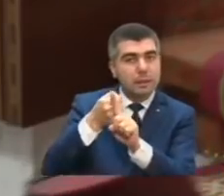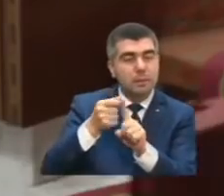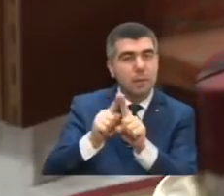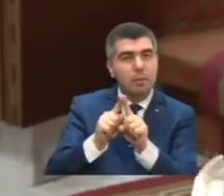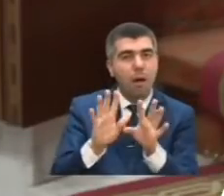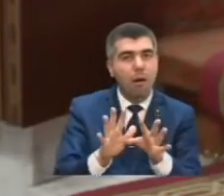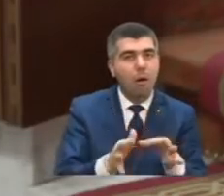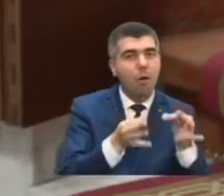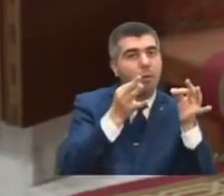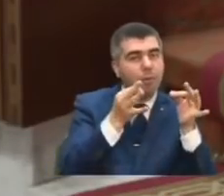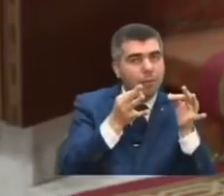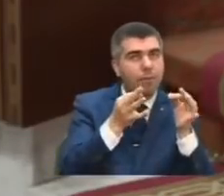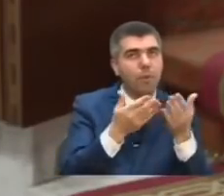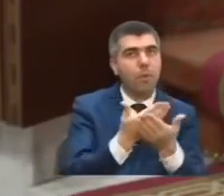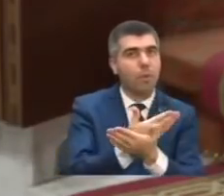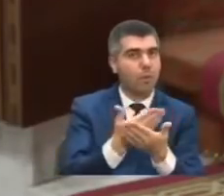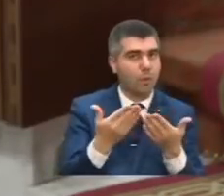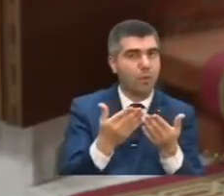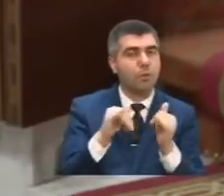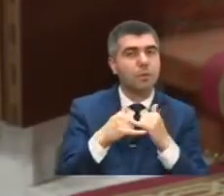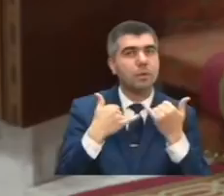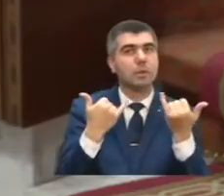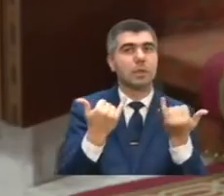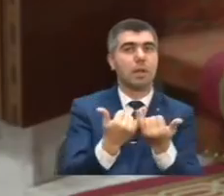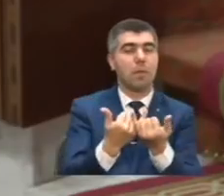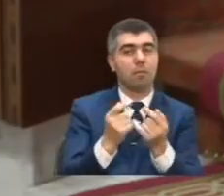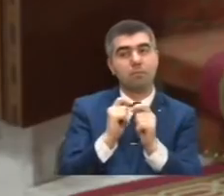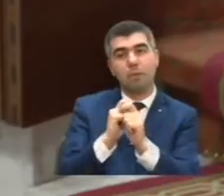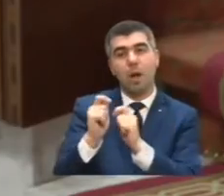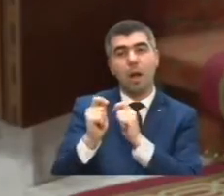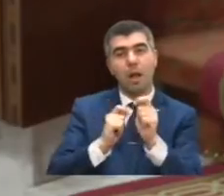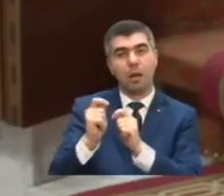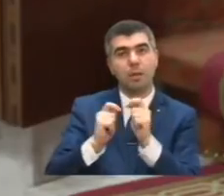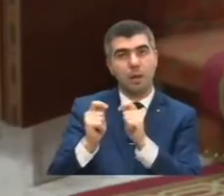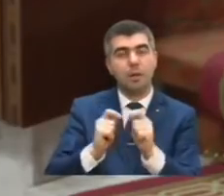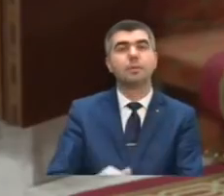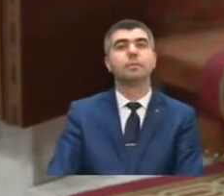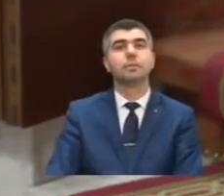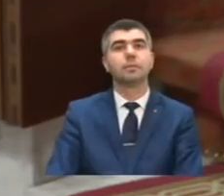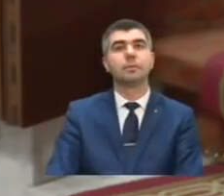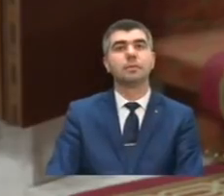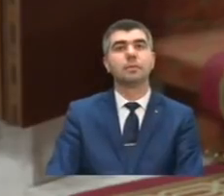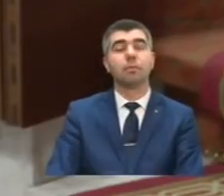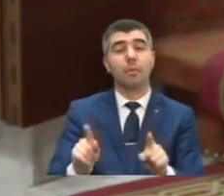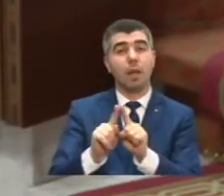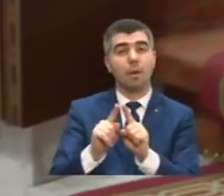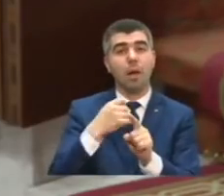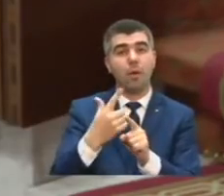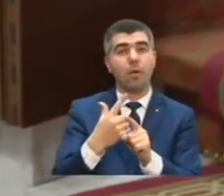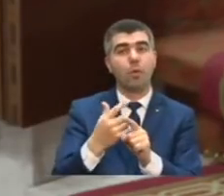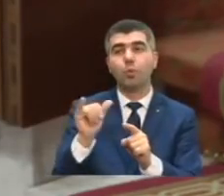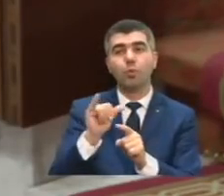أخذت بعين الاعتبار في ما نحن بصدده الآن اللي هو تقليص الفوارق